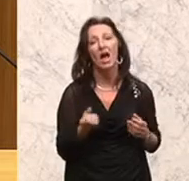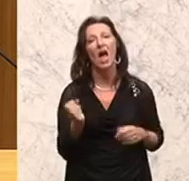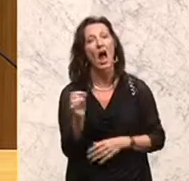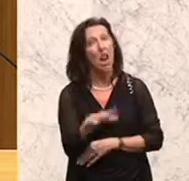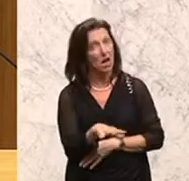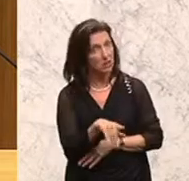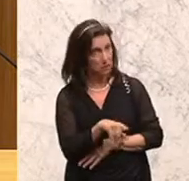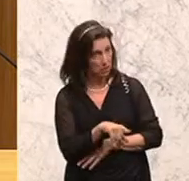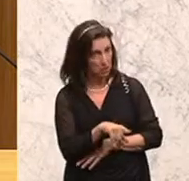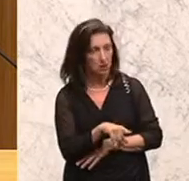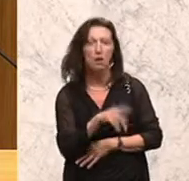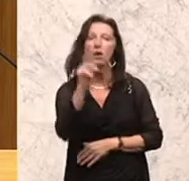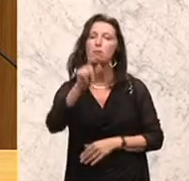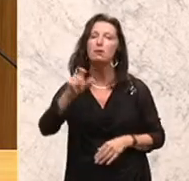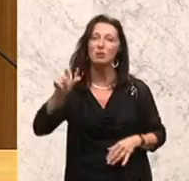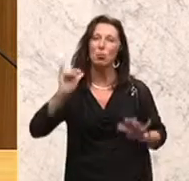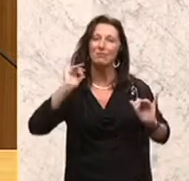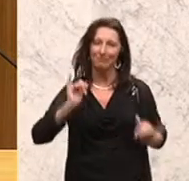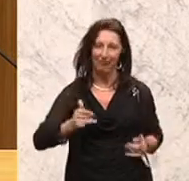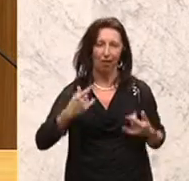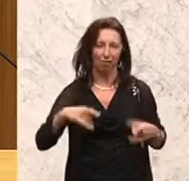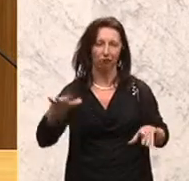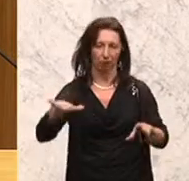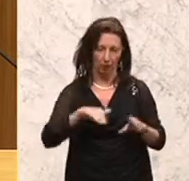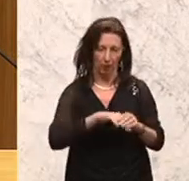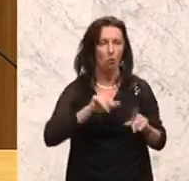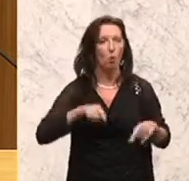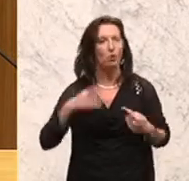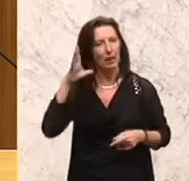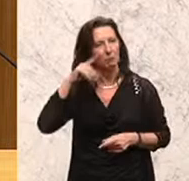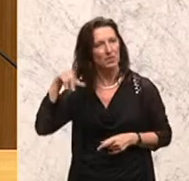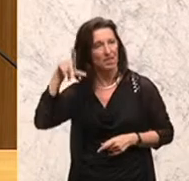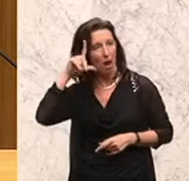Personen aufgenommen werden. Danach kann die Bezirkshauptmannschaft dazu Stellung nehmen.